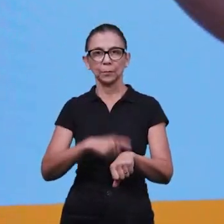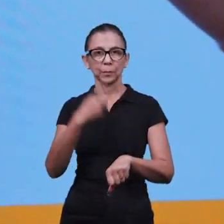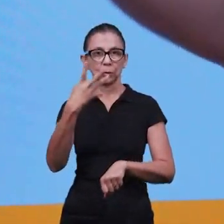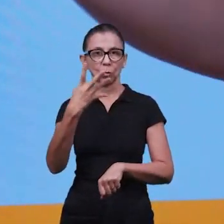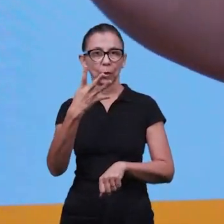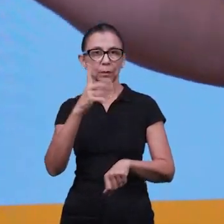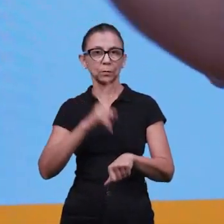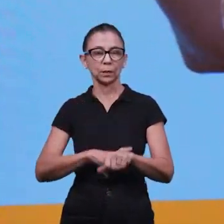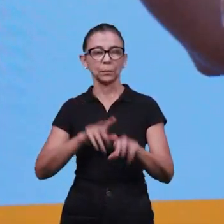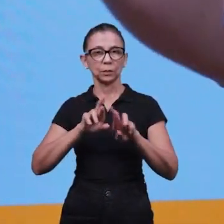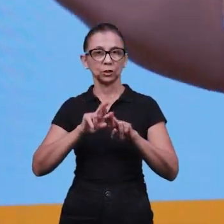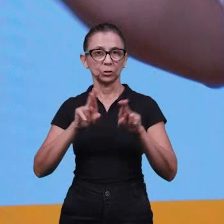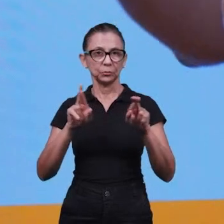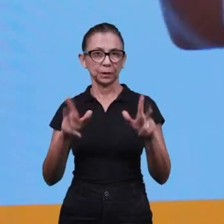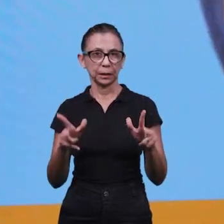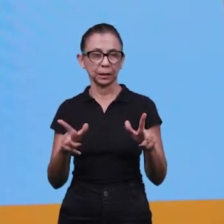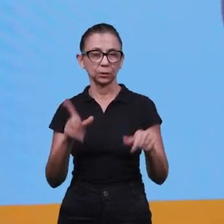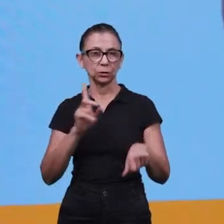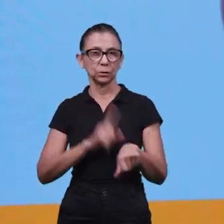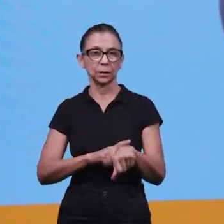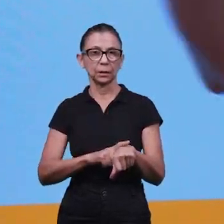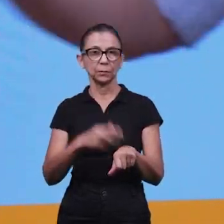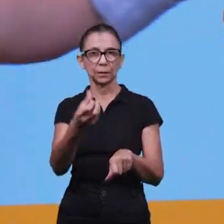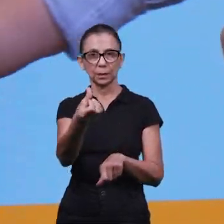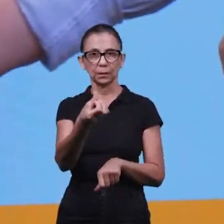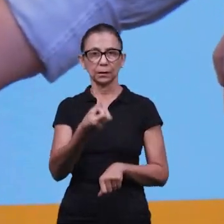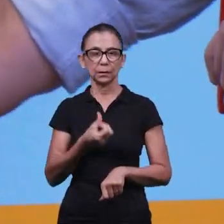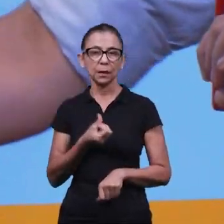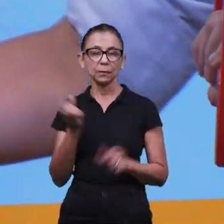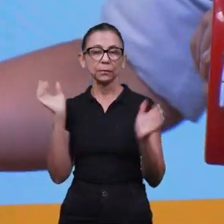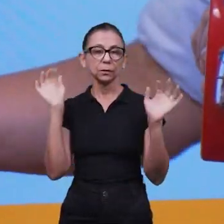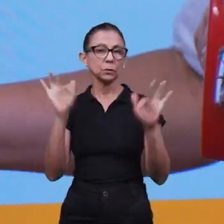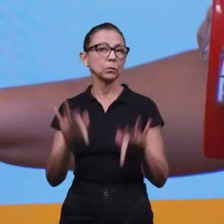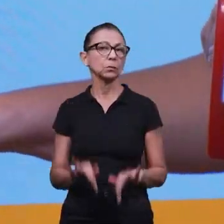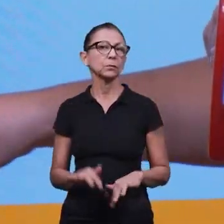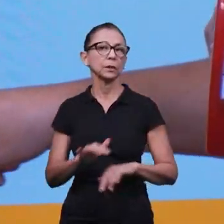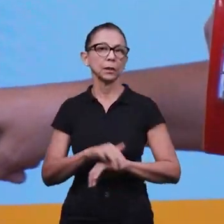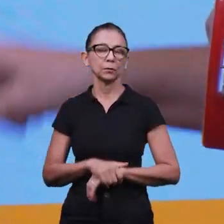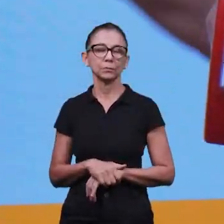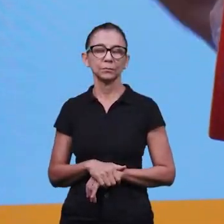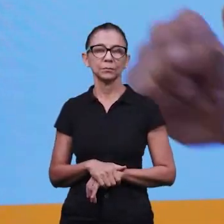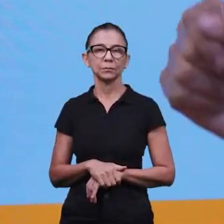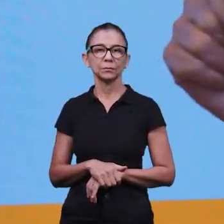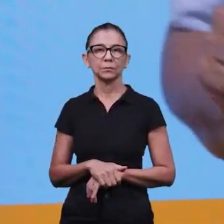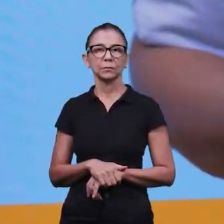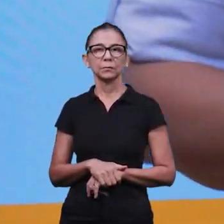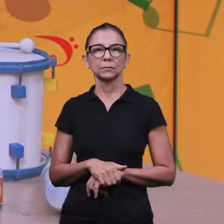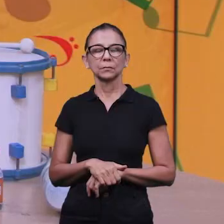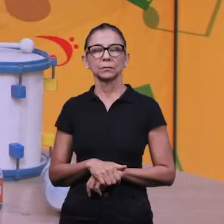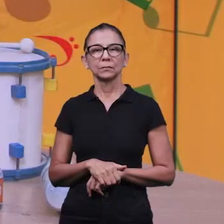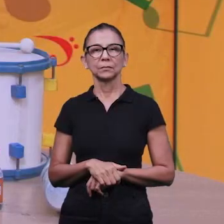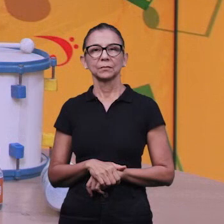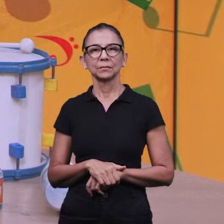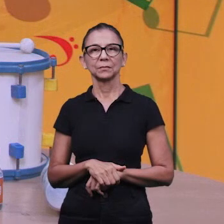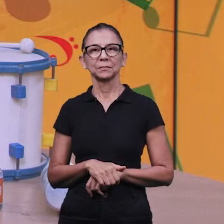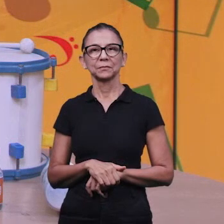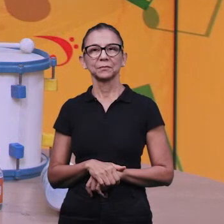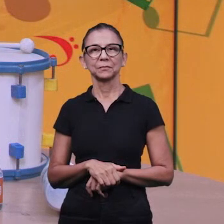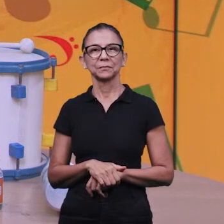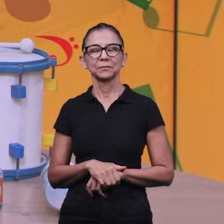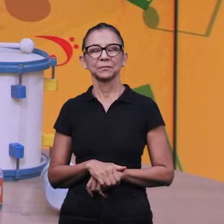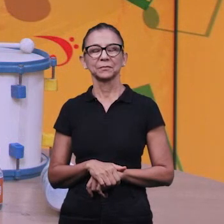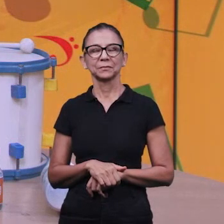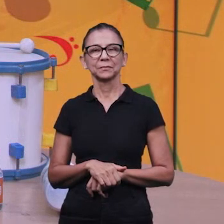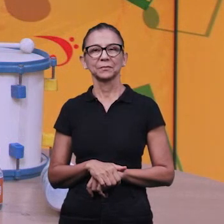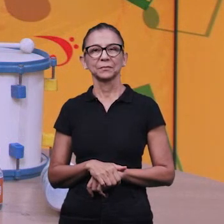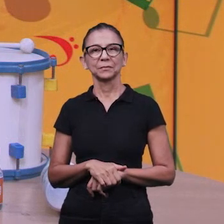temps. C'est différent du temps de la clave. Et à la fin, on va retenir.